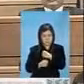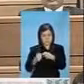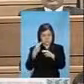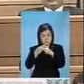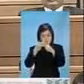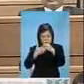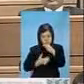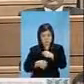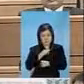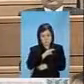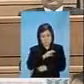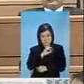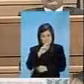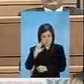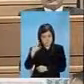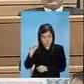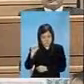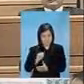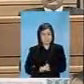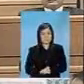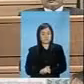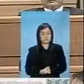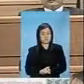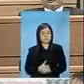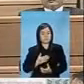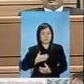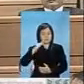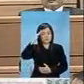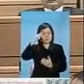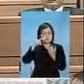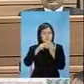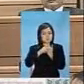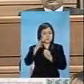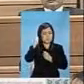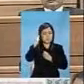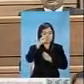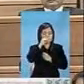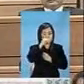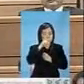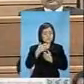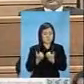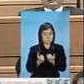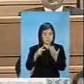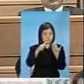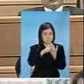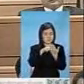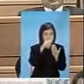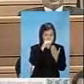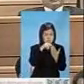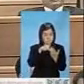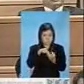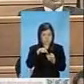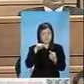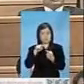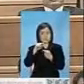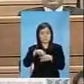าผมขอประท้วงท่านผู้กำลังอภิปรายซึ่งได้อภิปรายถึงบุ